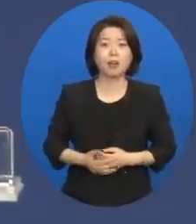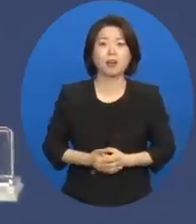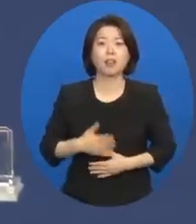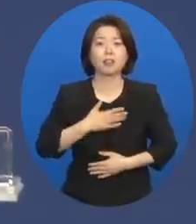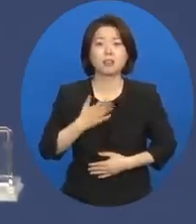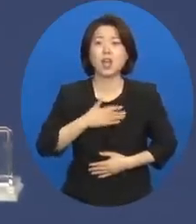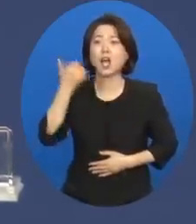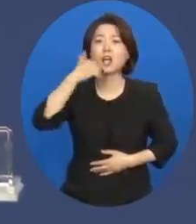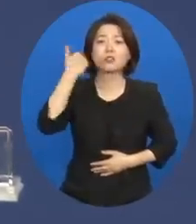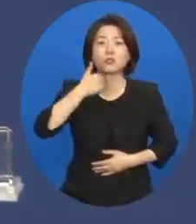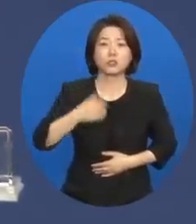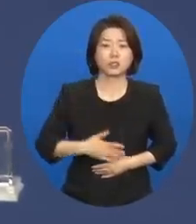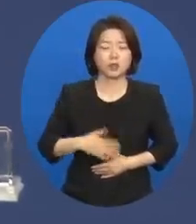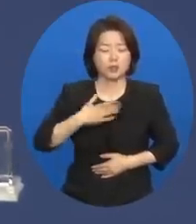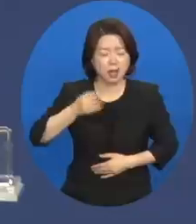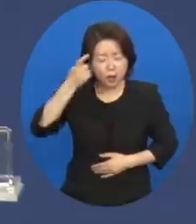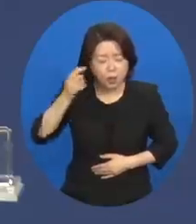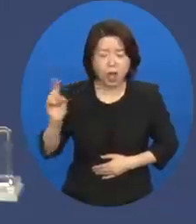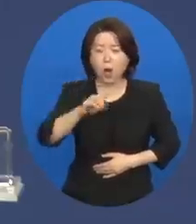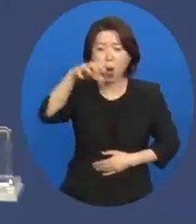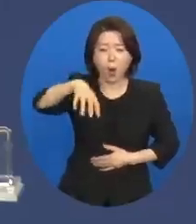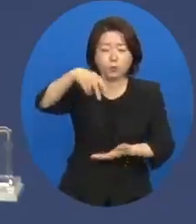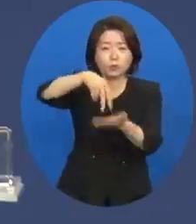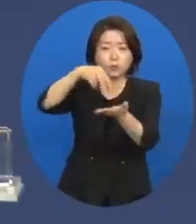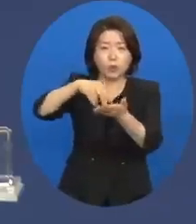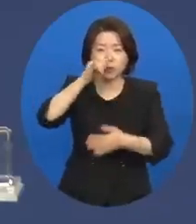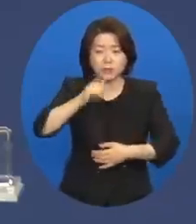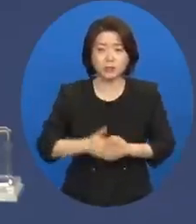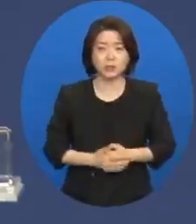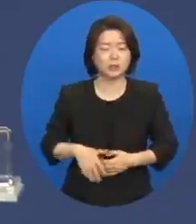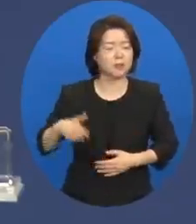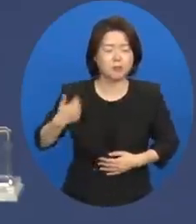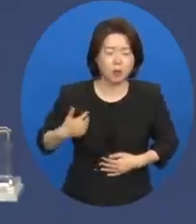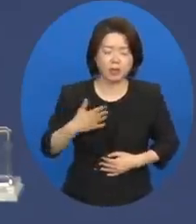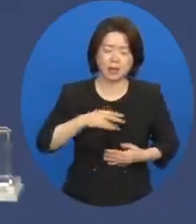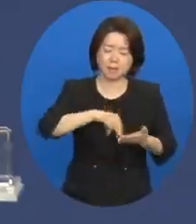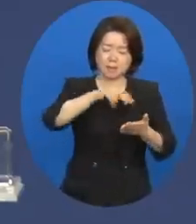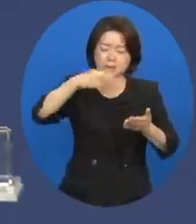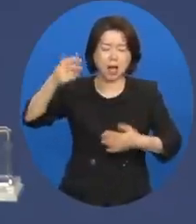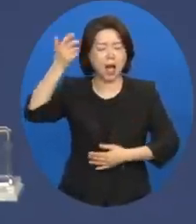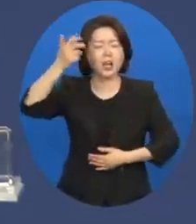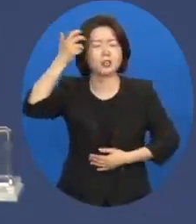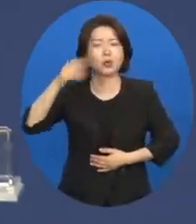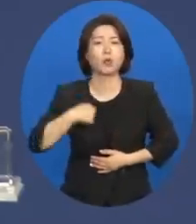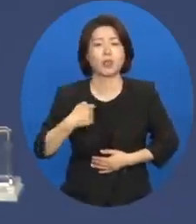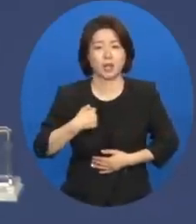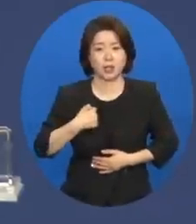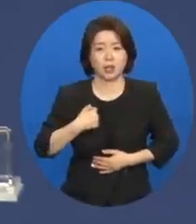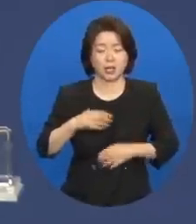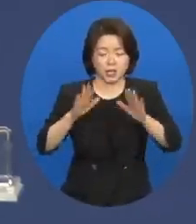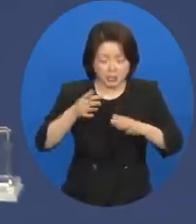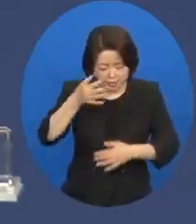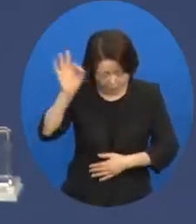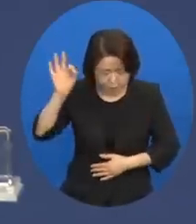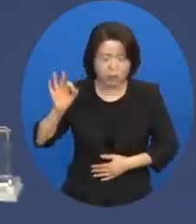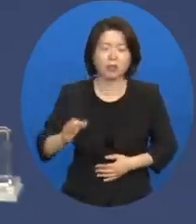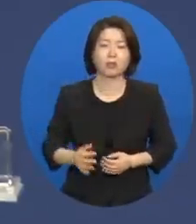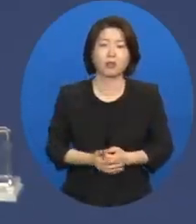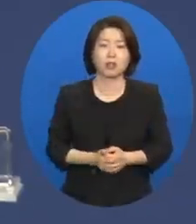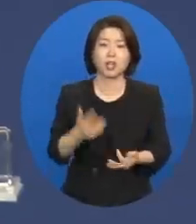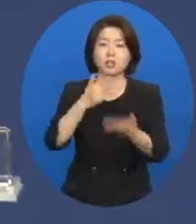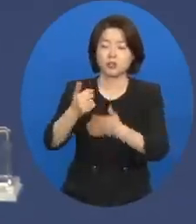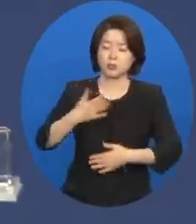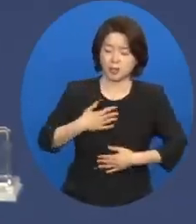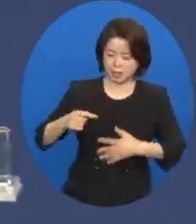내가 누구인지, 왜 어디에 서 있는지 알 수 없었던 방황하는 영혼이었음을 제가 이제 인정합니다. 주님,